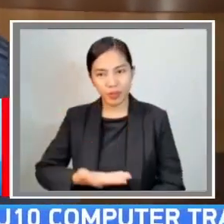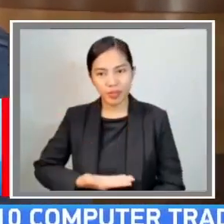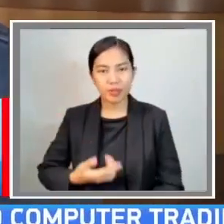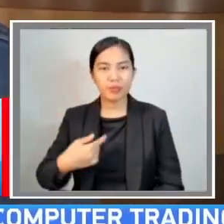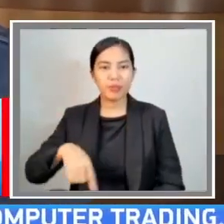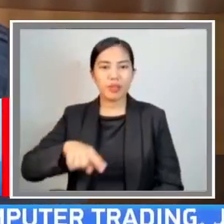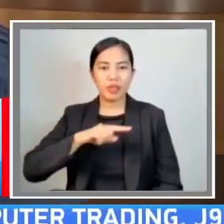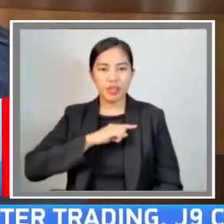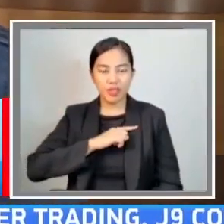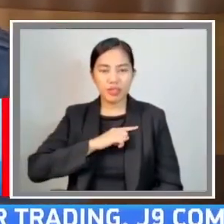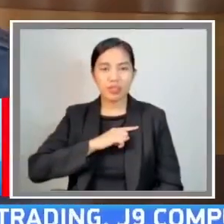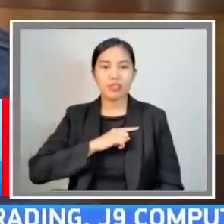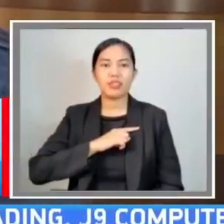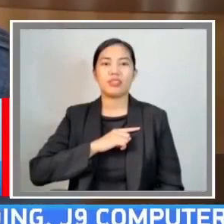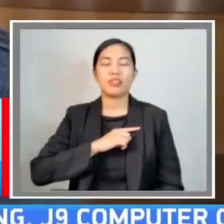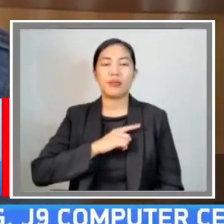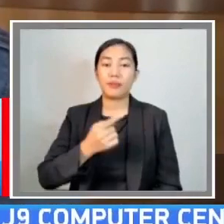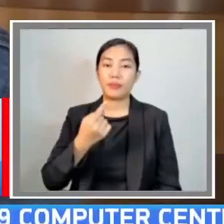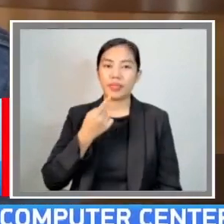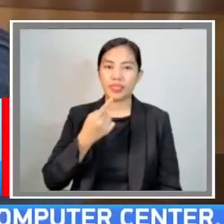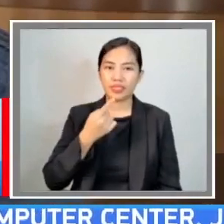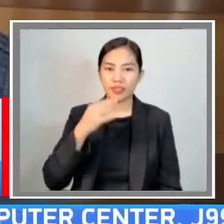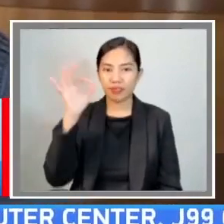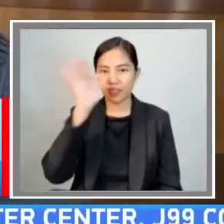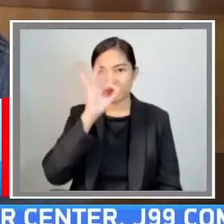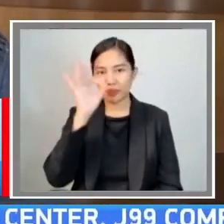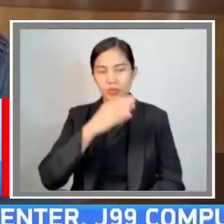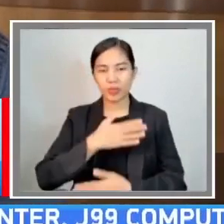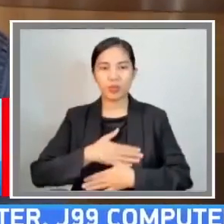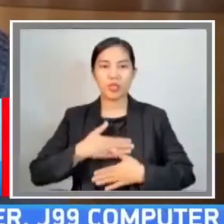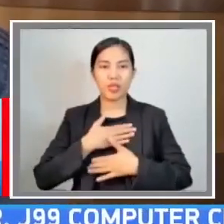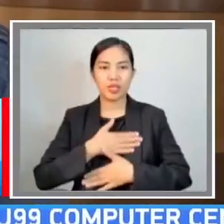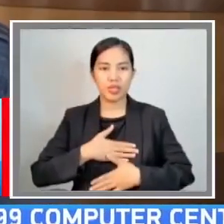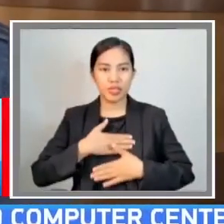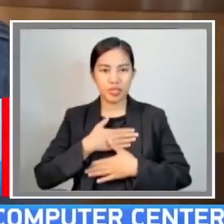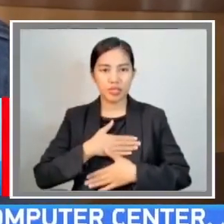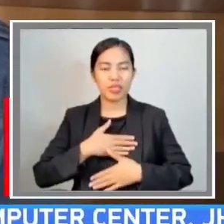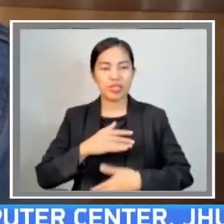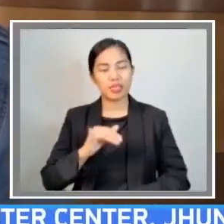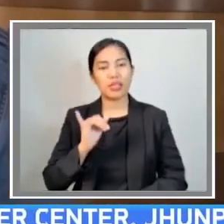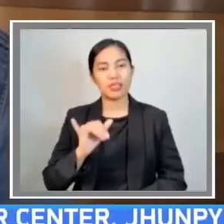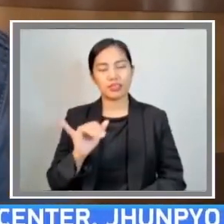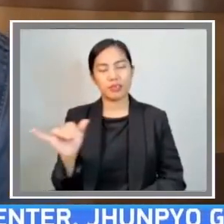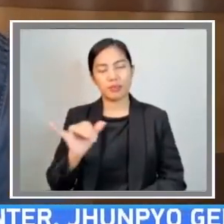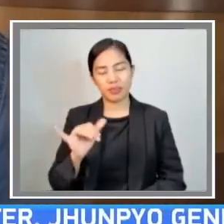pagkasabik nila sa Filipino entertainment. So I guess that's what we all miss talaga.